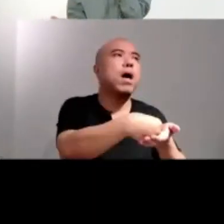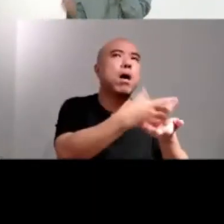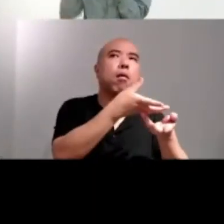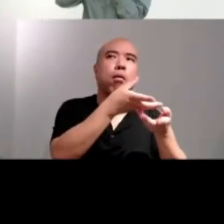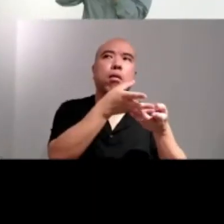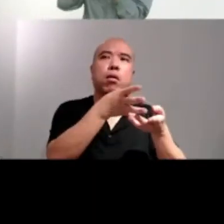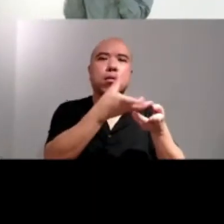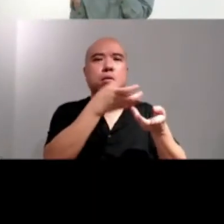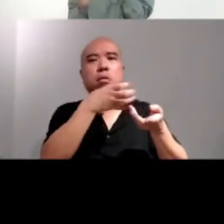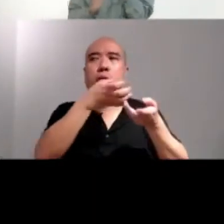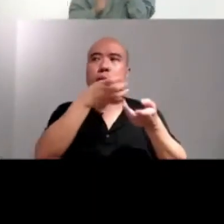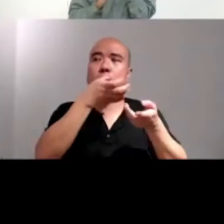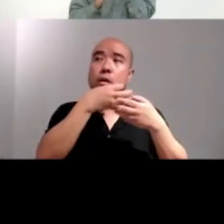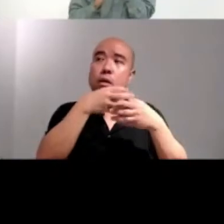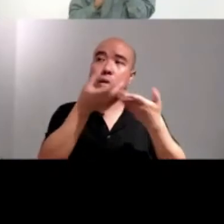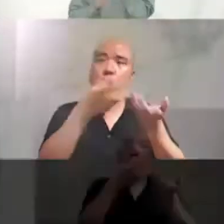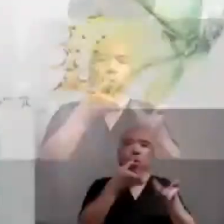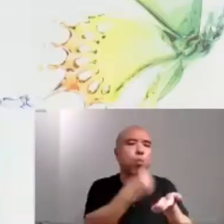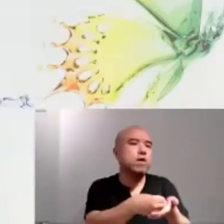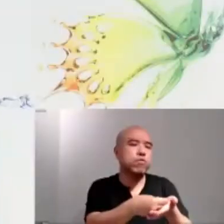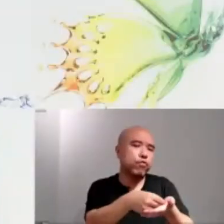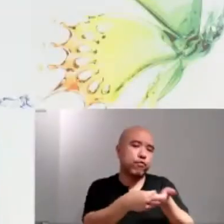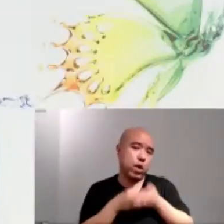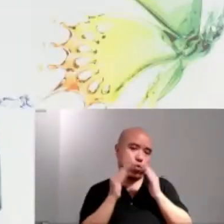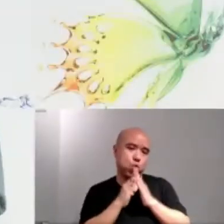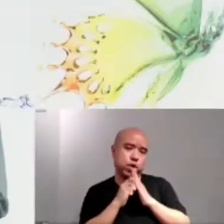企啦。係，咁我大概個分享就去到呢度。